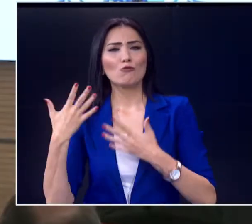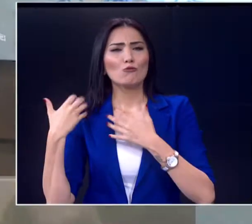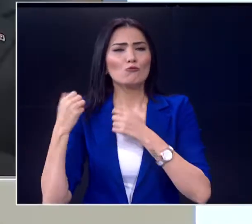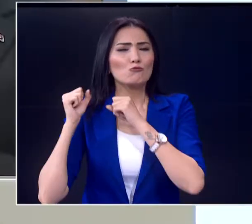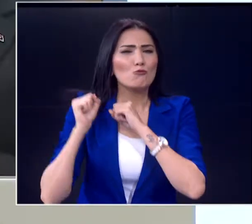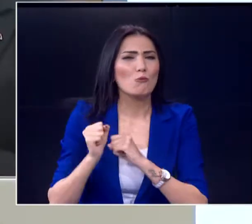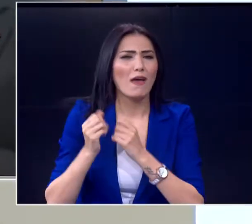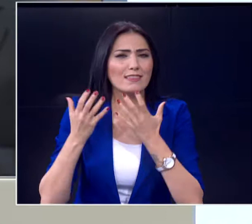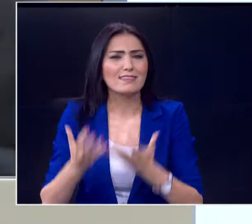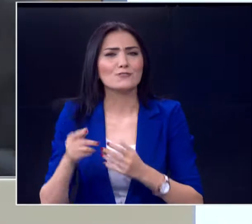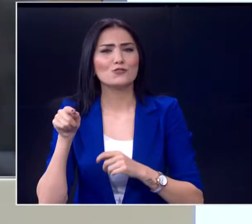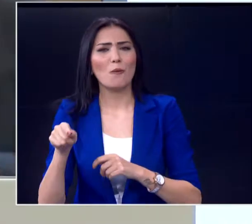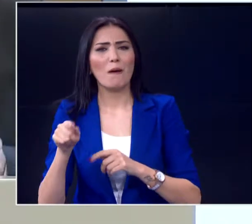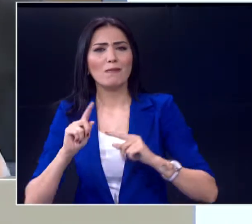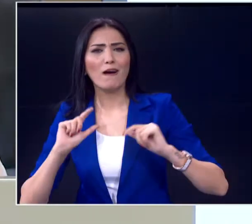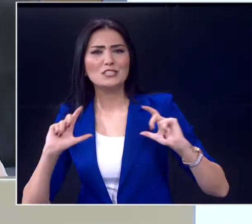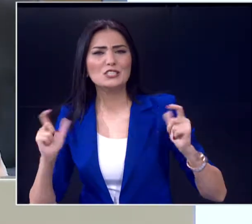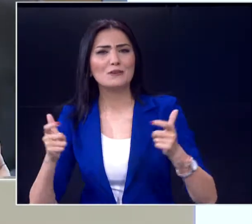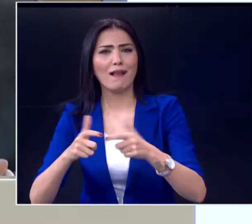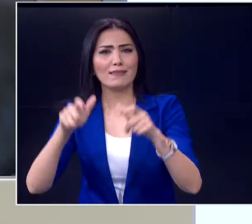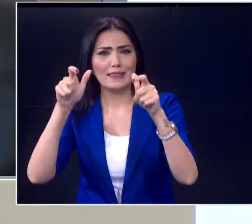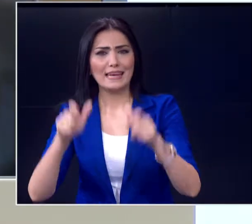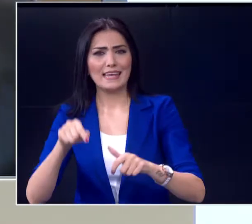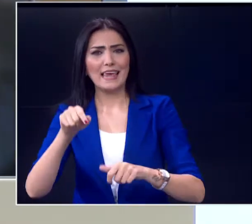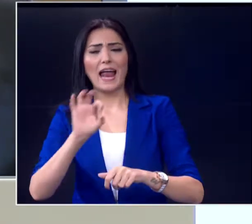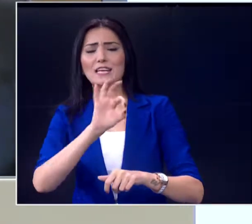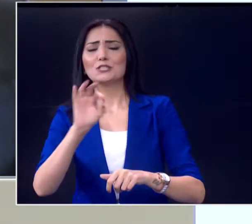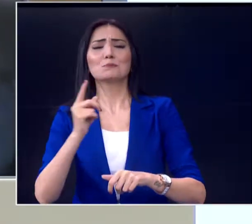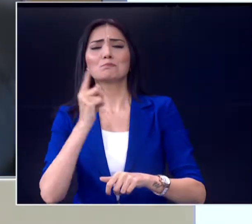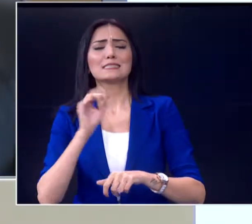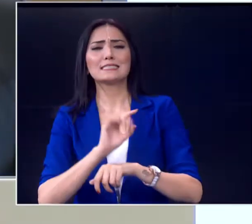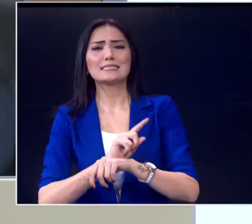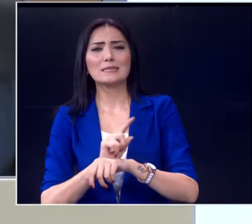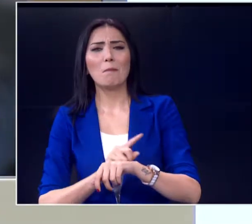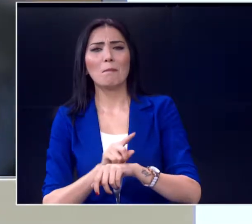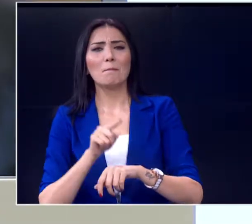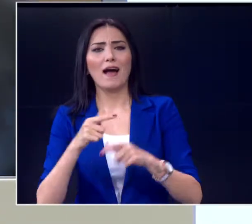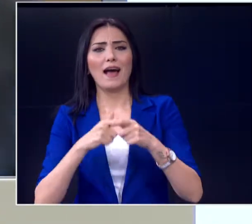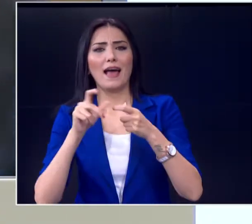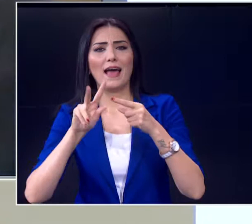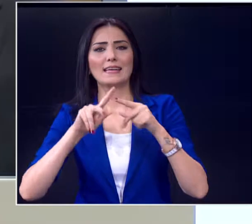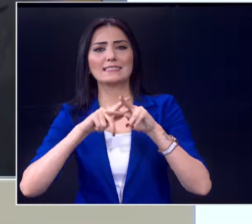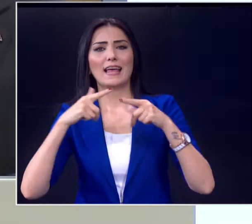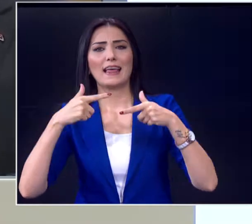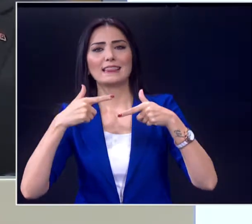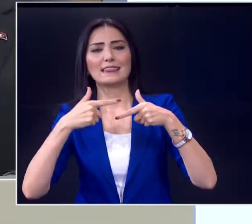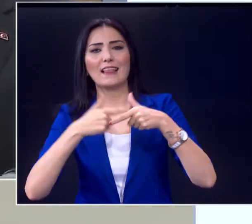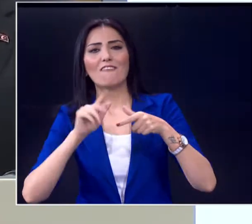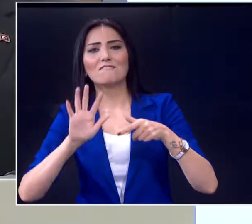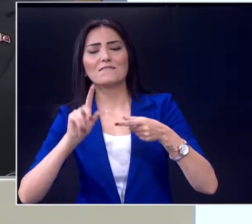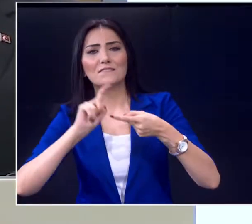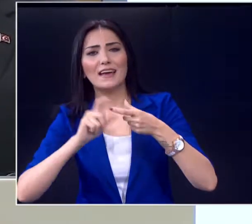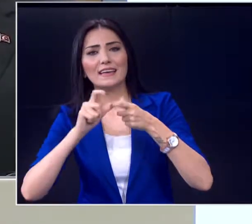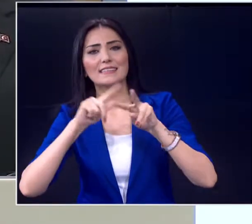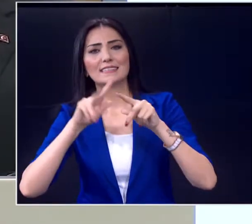taşımada işgal ettikleri yer hiçbir zaman esnaf ve sanatkarlar gibi